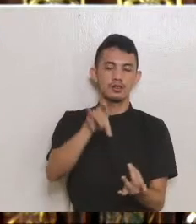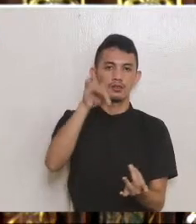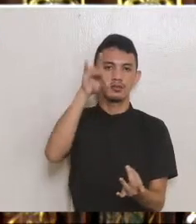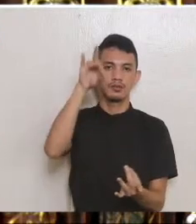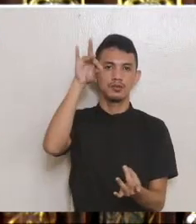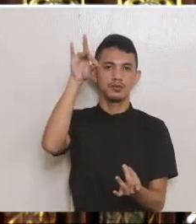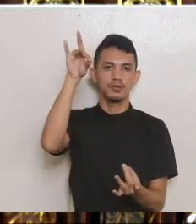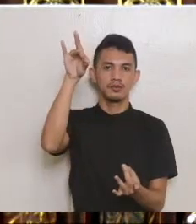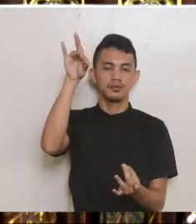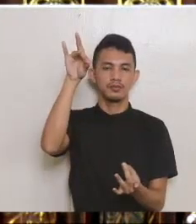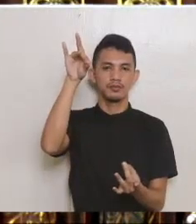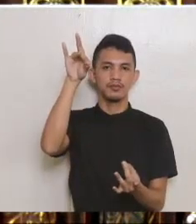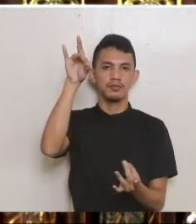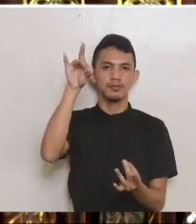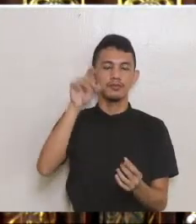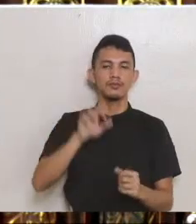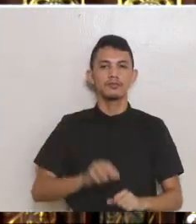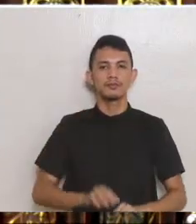kanimo.